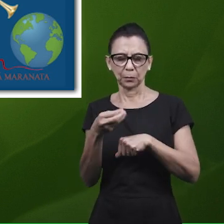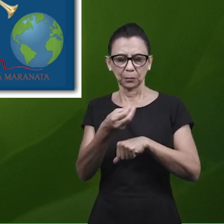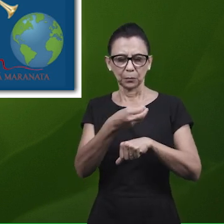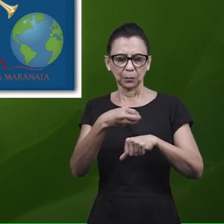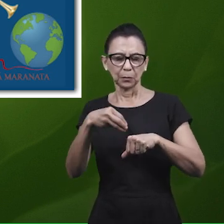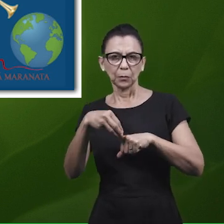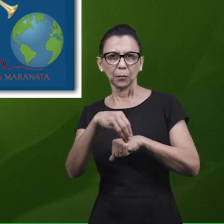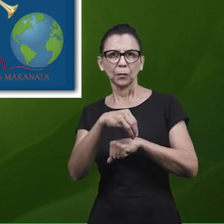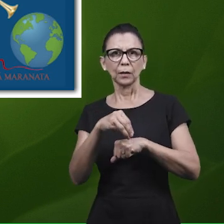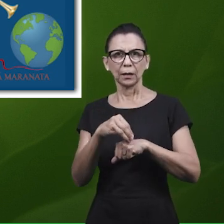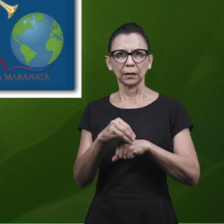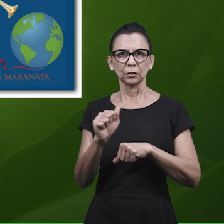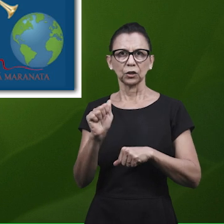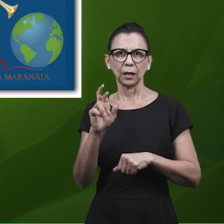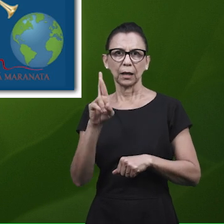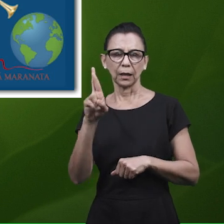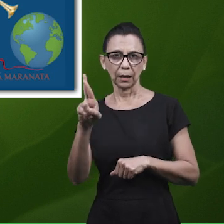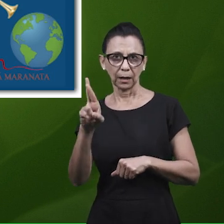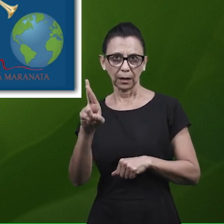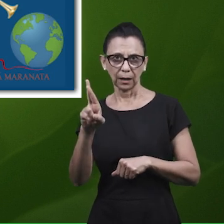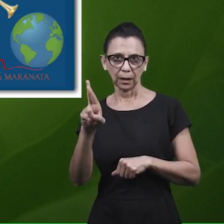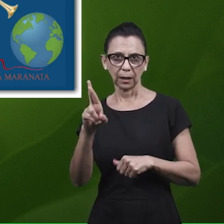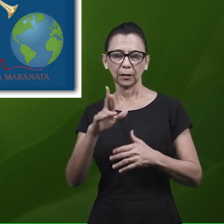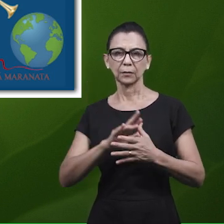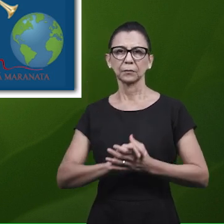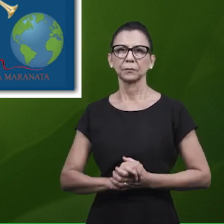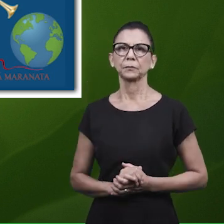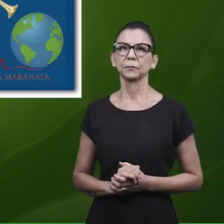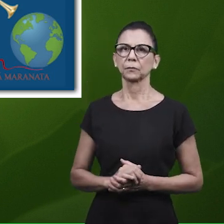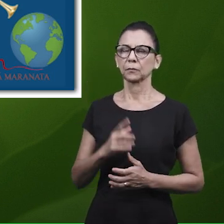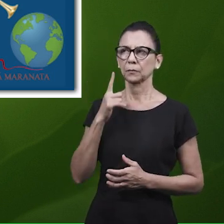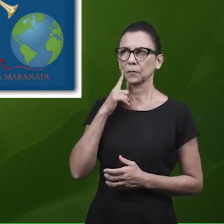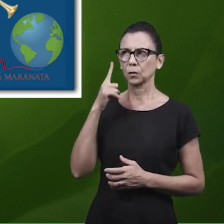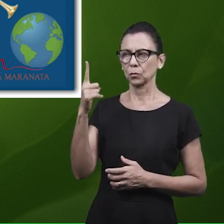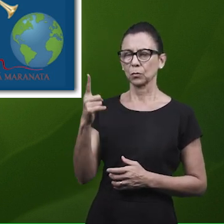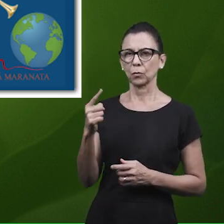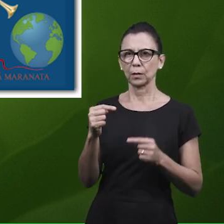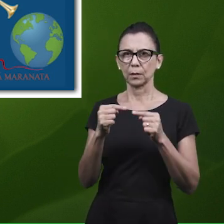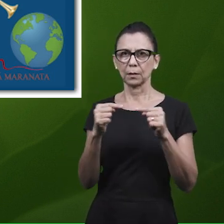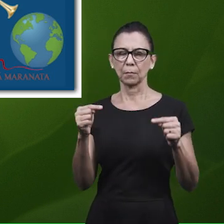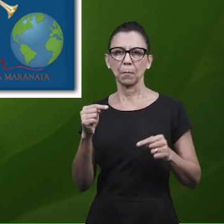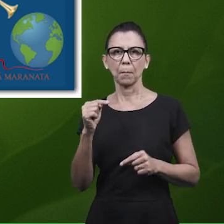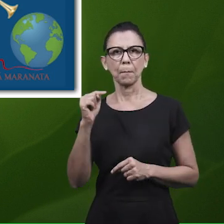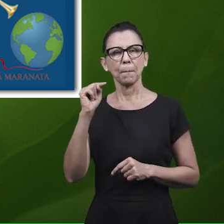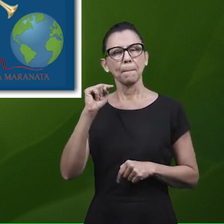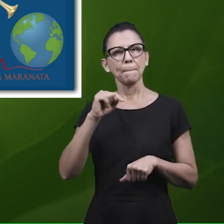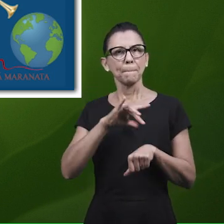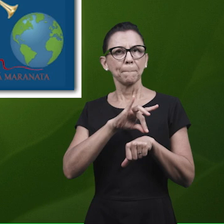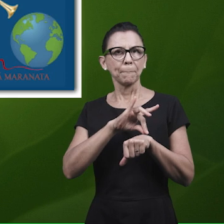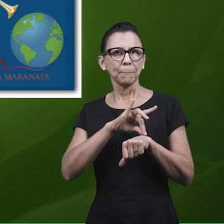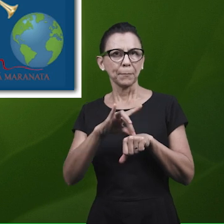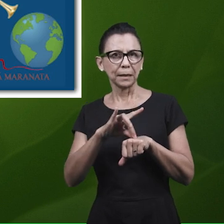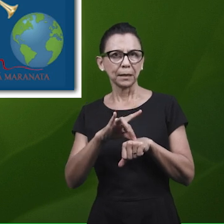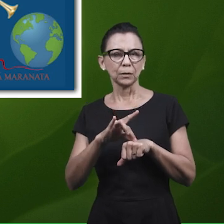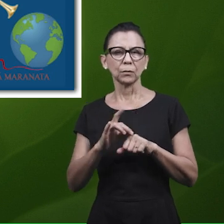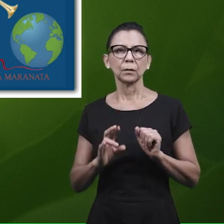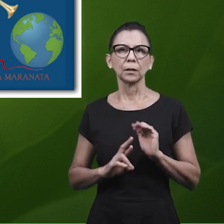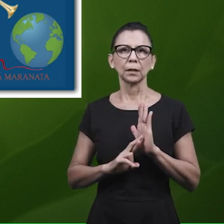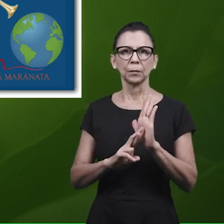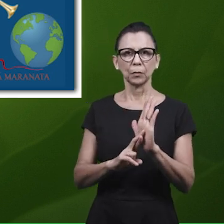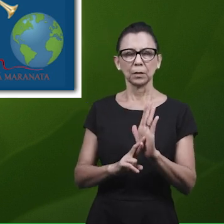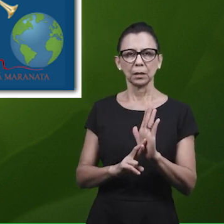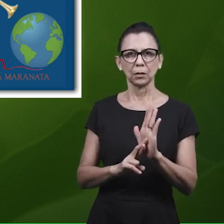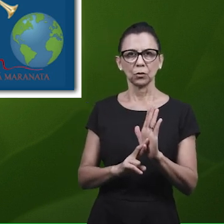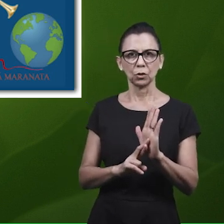la molécule de l'eau. La partie inférieure qui correspond aux deux traits noirs correspond à la